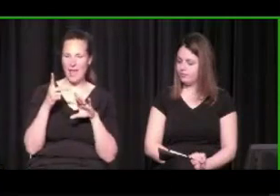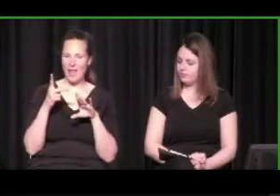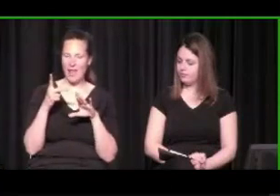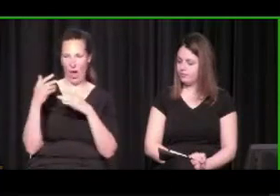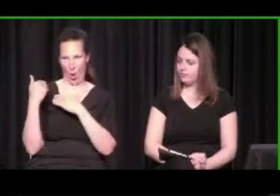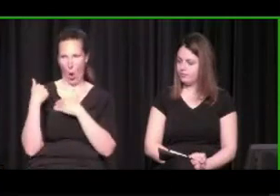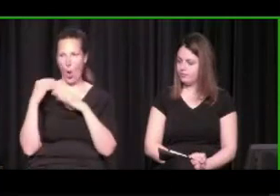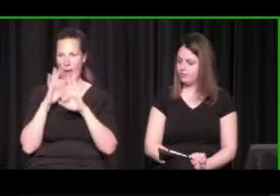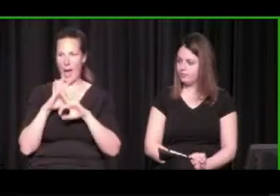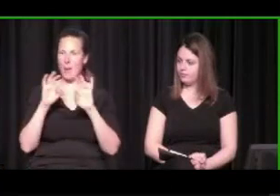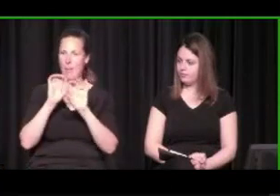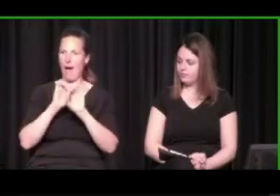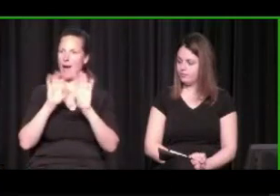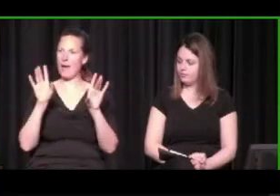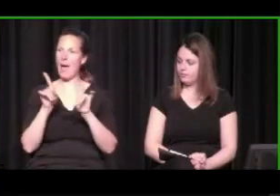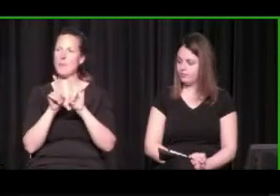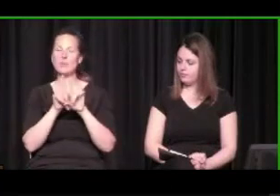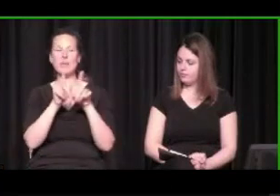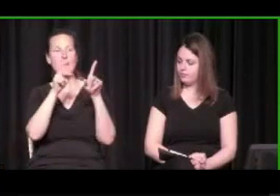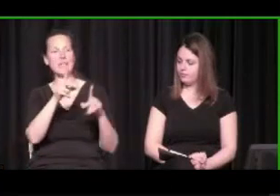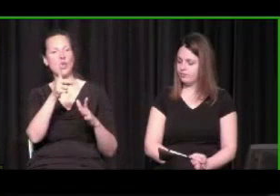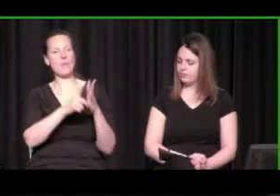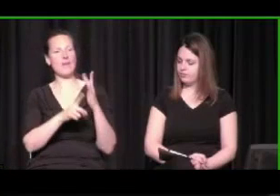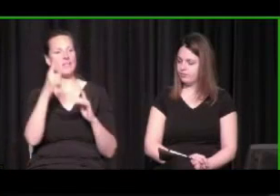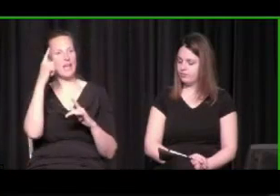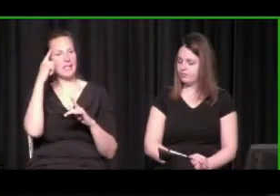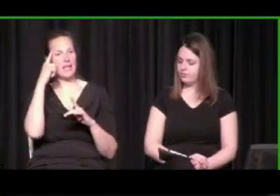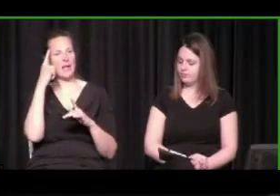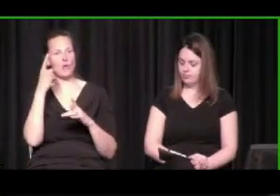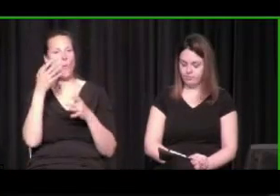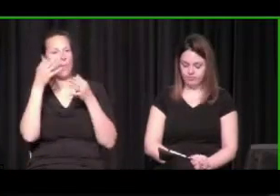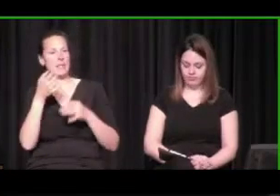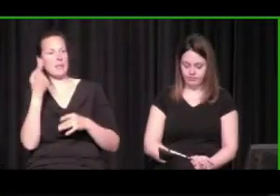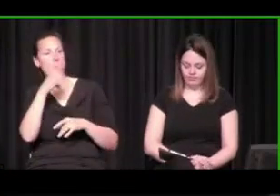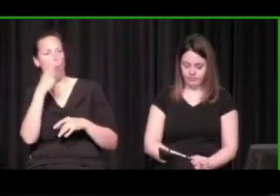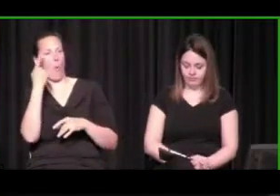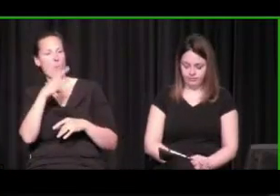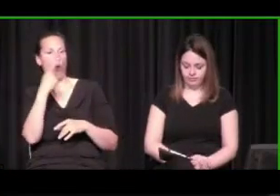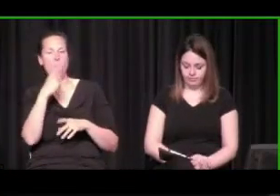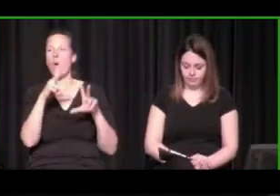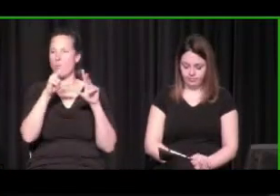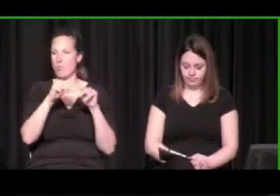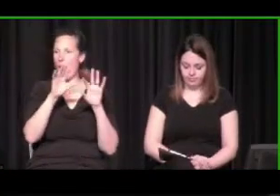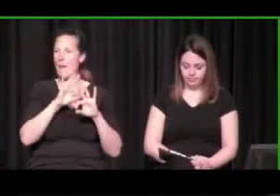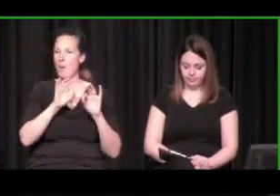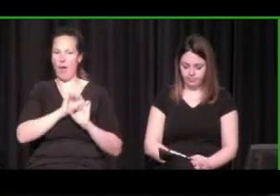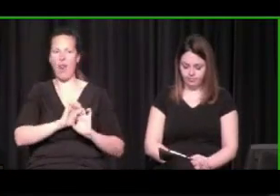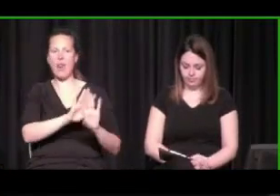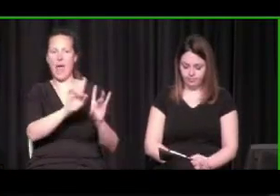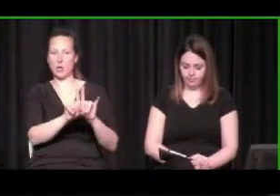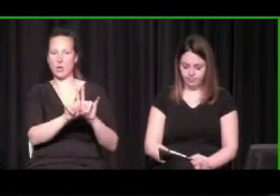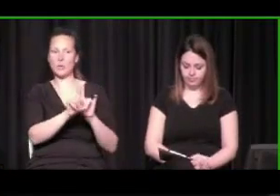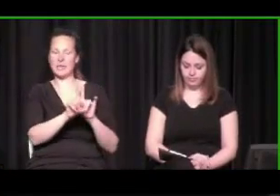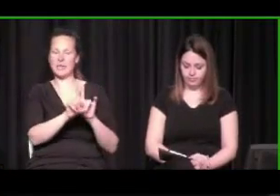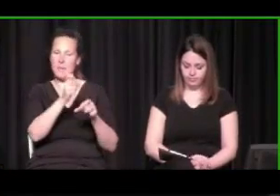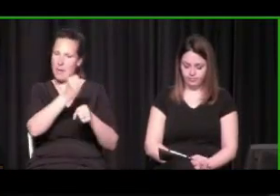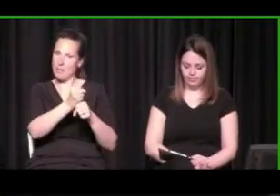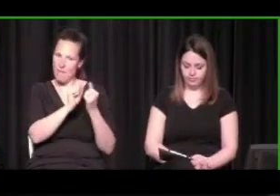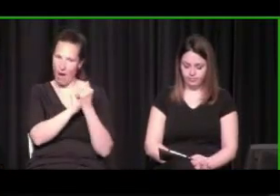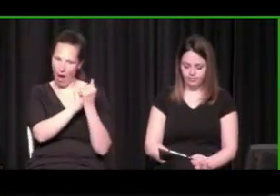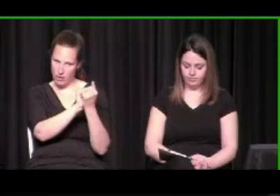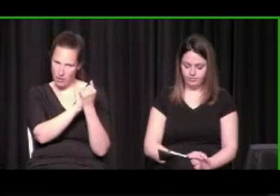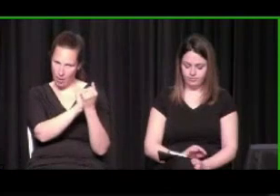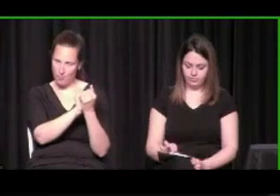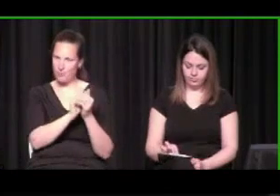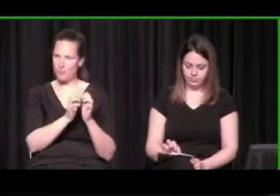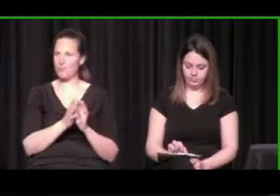les préférences, les souhaits des personnes elles-mêmes? Donc ça, ici, il y a quelque chose sur lequel il est nécessaire de travailler. On parle que les personnes